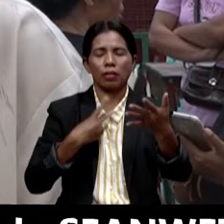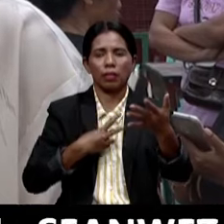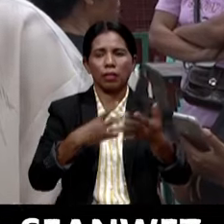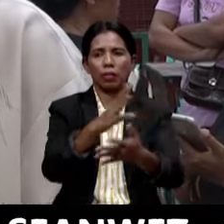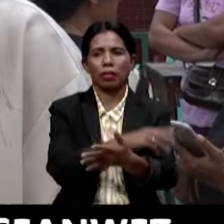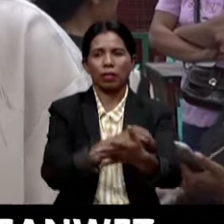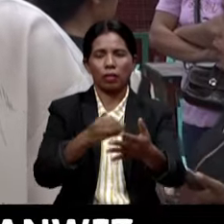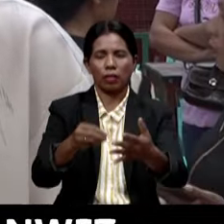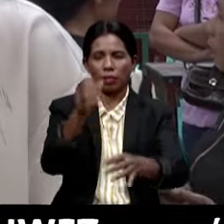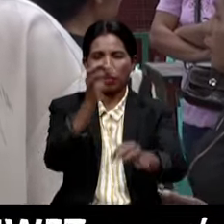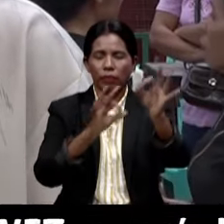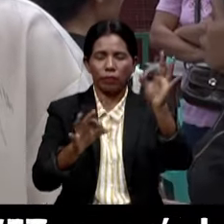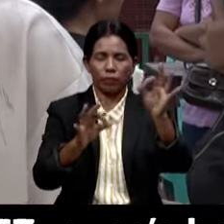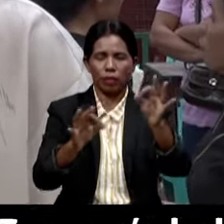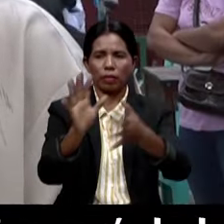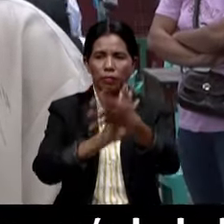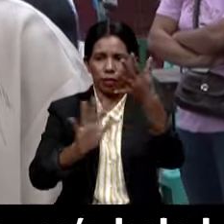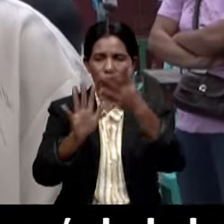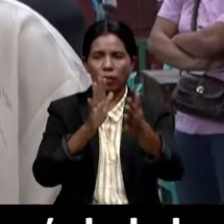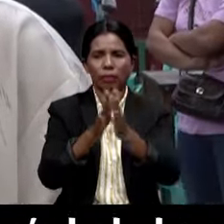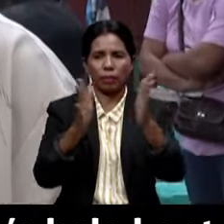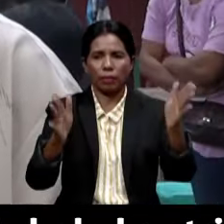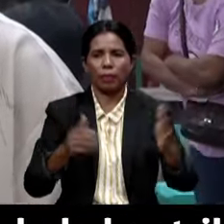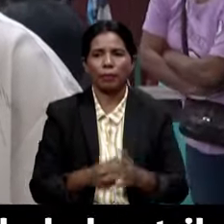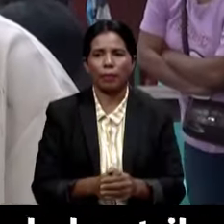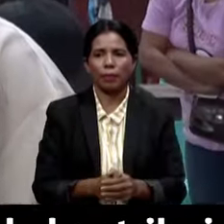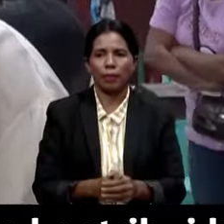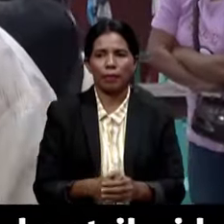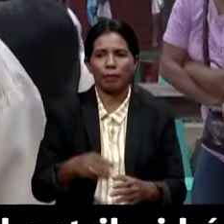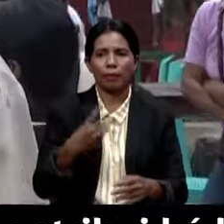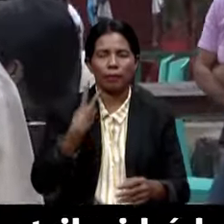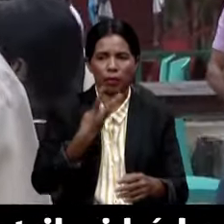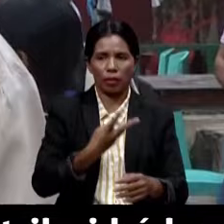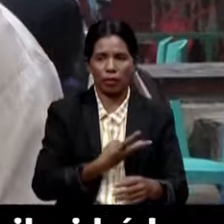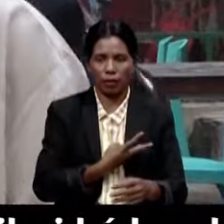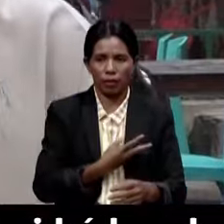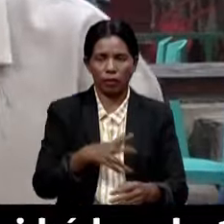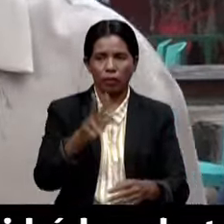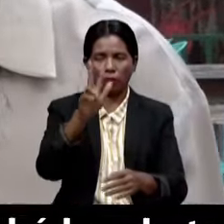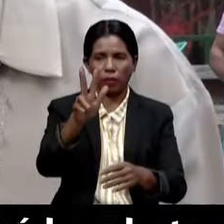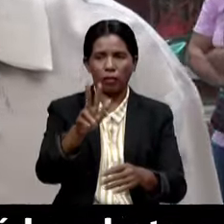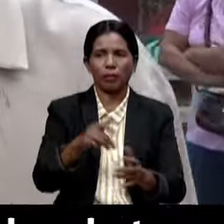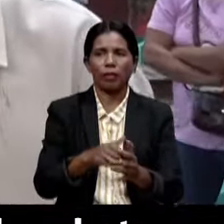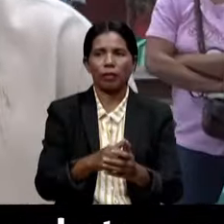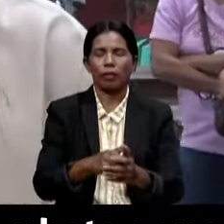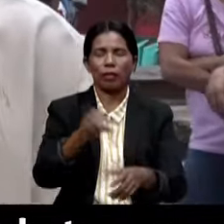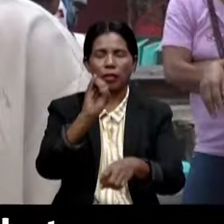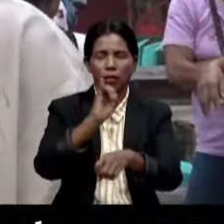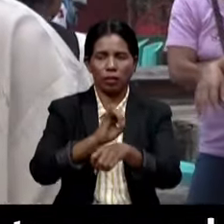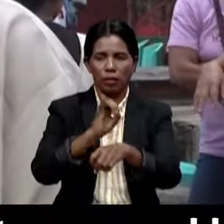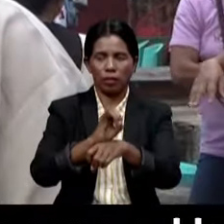festa fiernia nebe amo Papa mai visita ita ne rain. Ok, classificação nia be, tolo ida nebe ma diocese